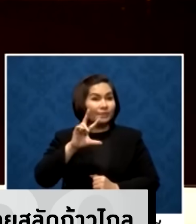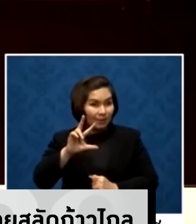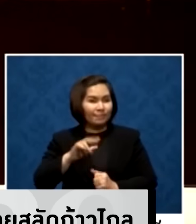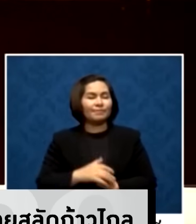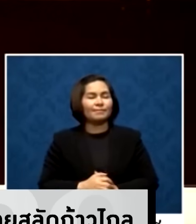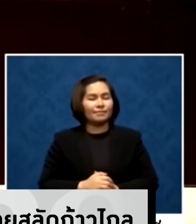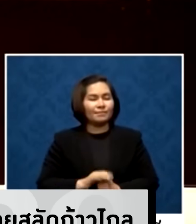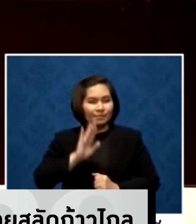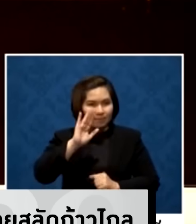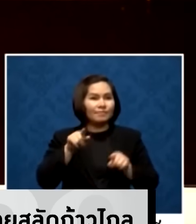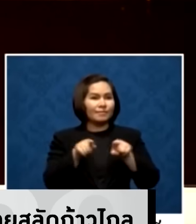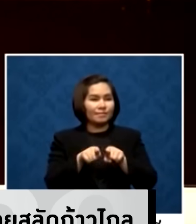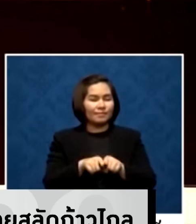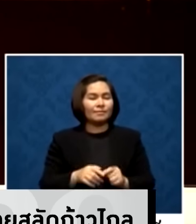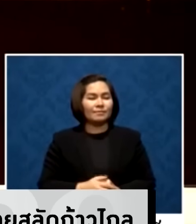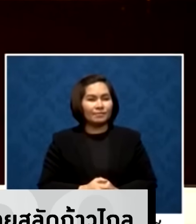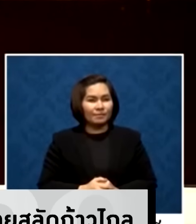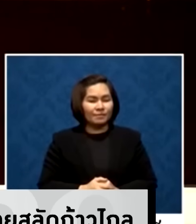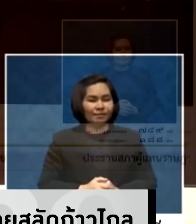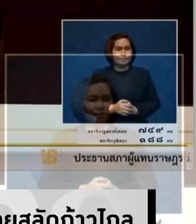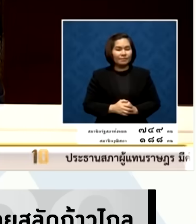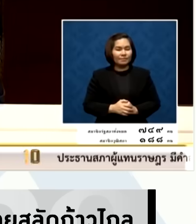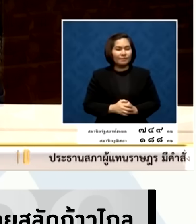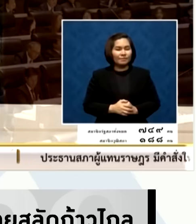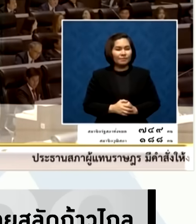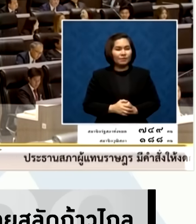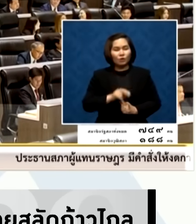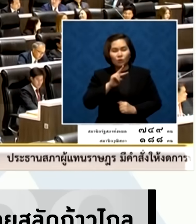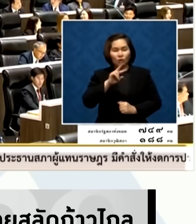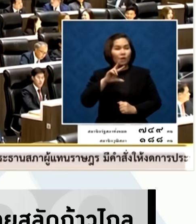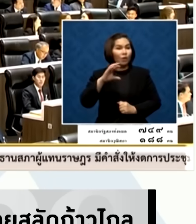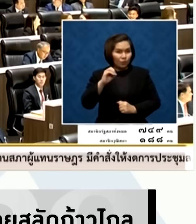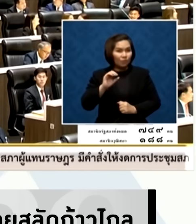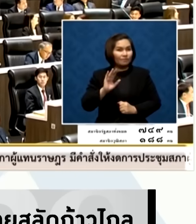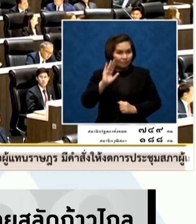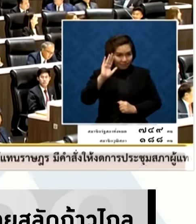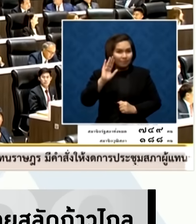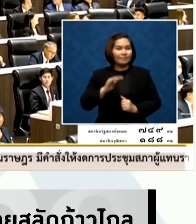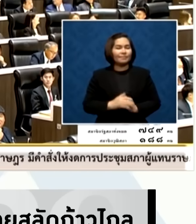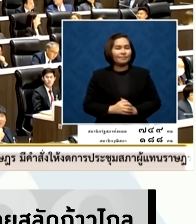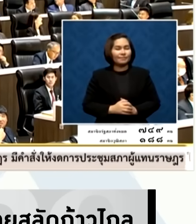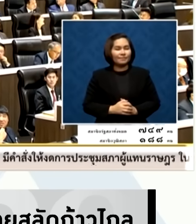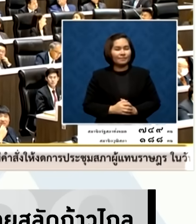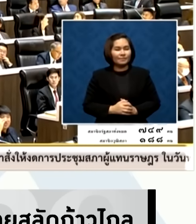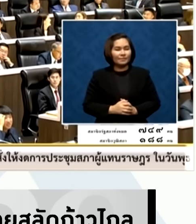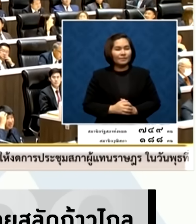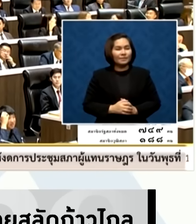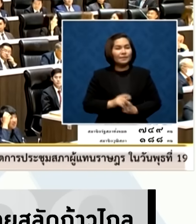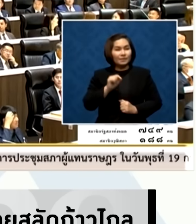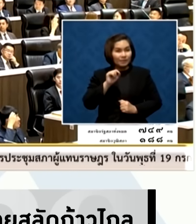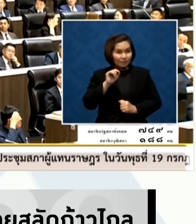แต่ว่าไม่อันนั้นน่ะคือแขกรู้สึกว่าประเด็นเรื่องข้อบังคับที่41อ่ะของอาจารย์บวรศักดิ์มีน้ำหนักกว่